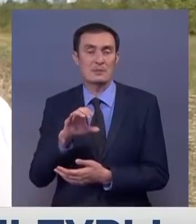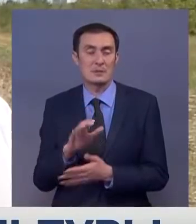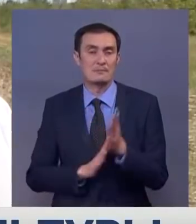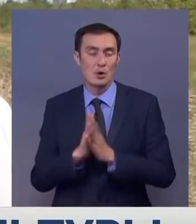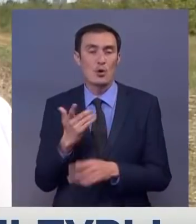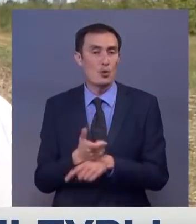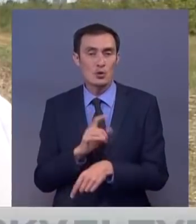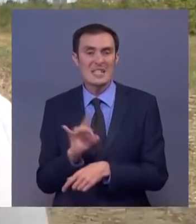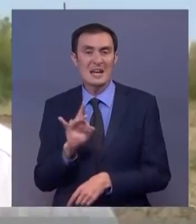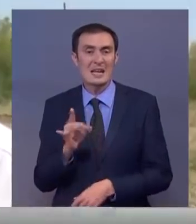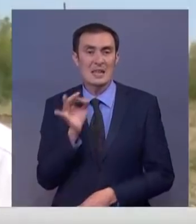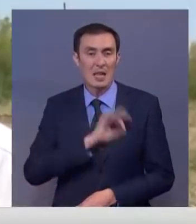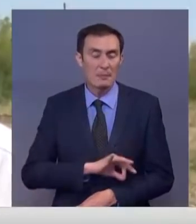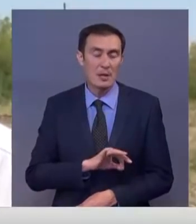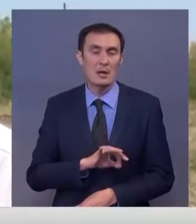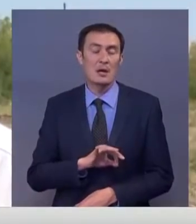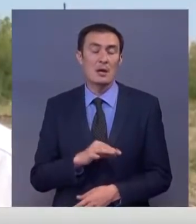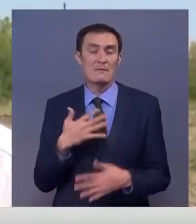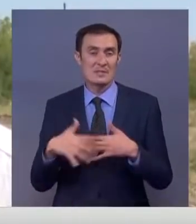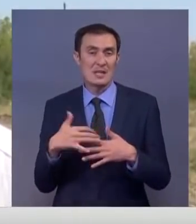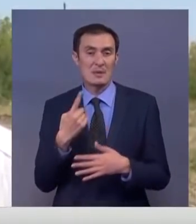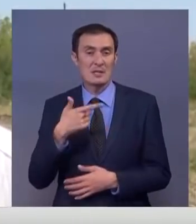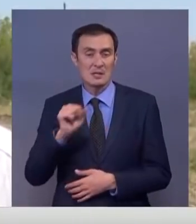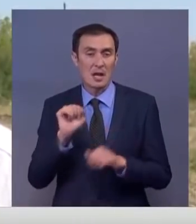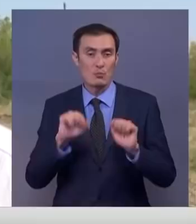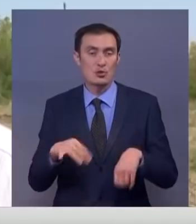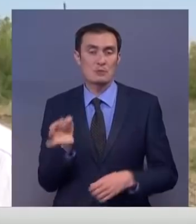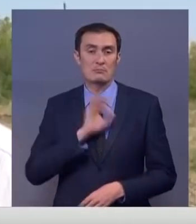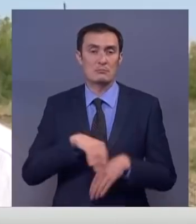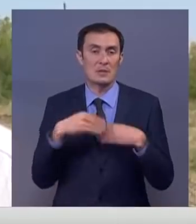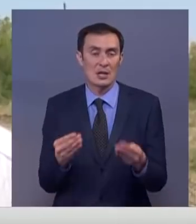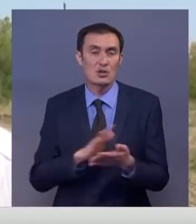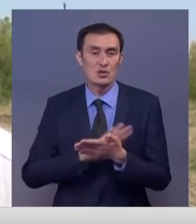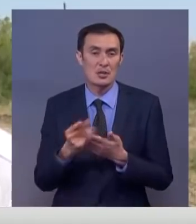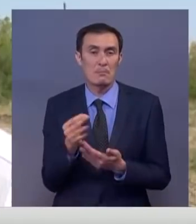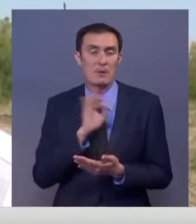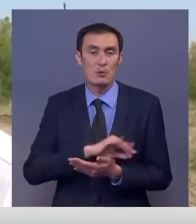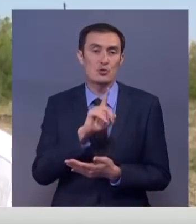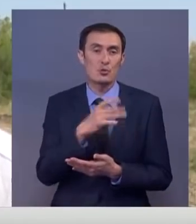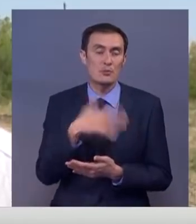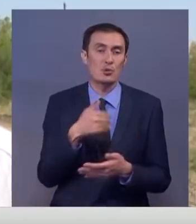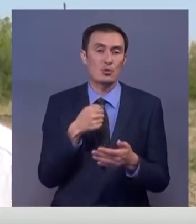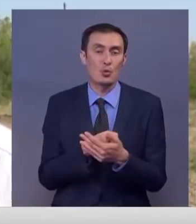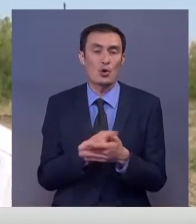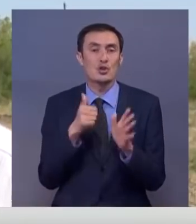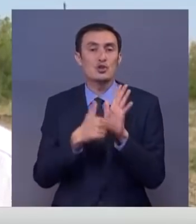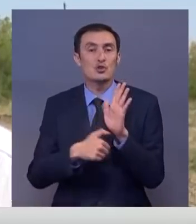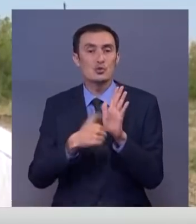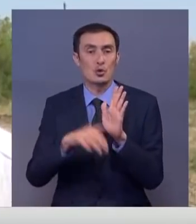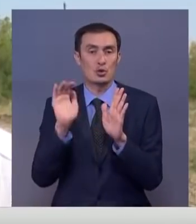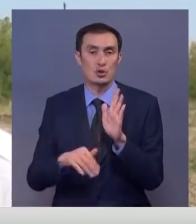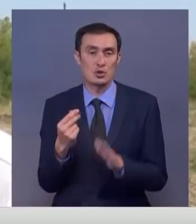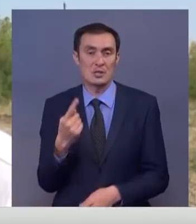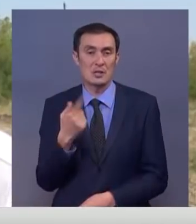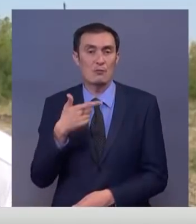очень рентабельная, высокодоходная. В среднем каждый гектар может давать чистые прибыли от 150 до 600 тысяч тенге